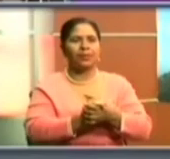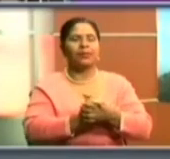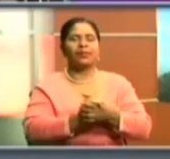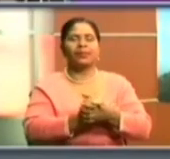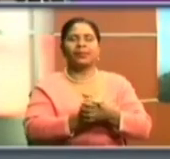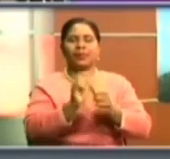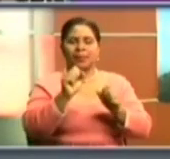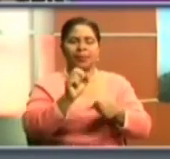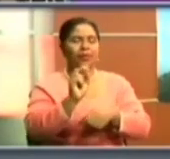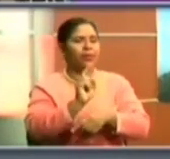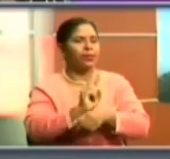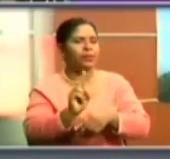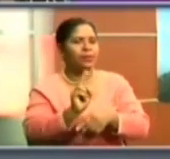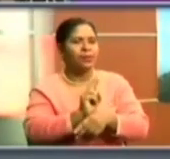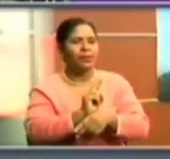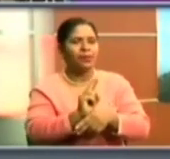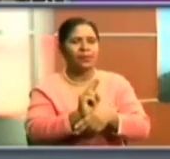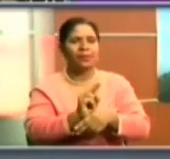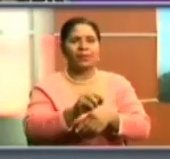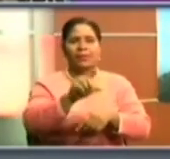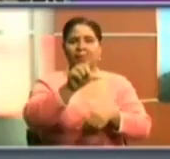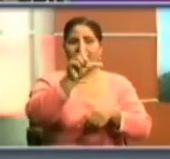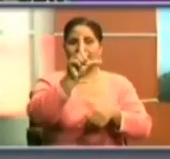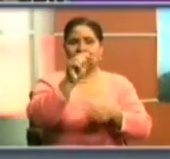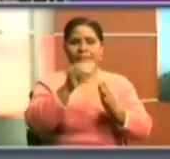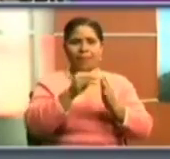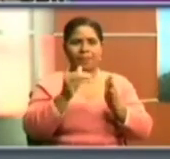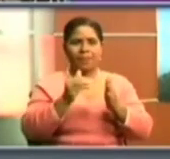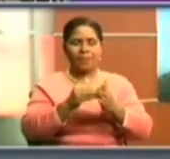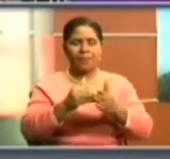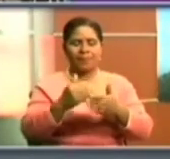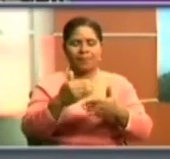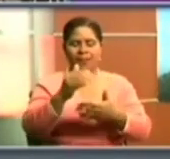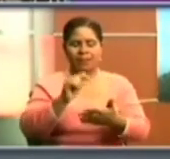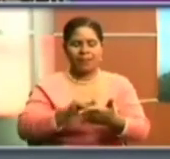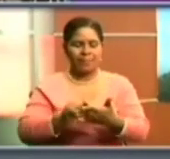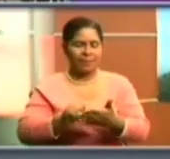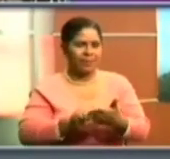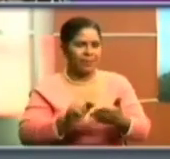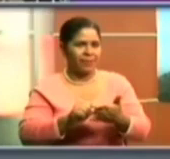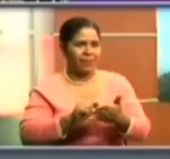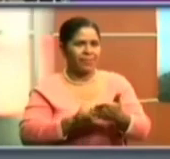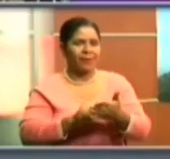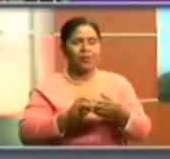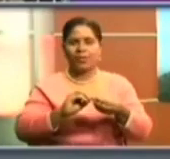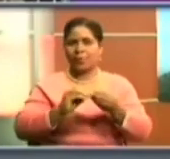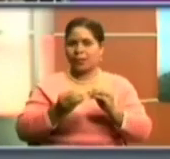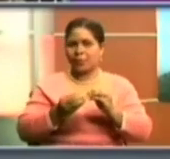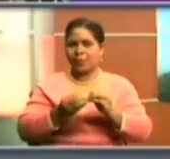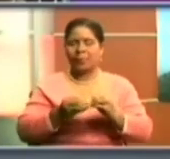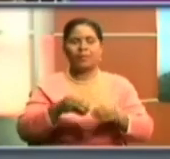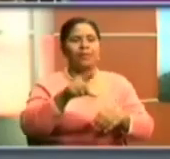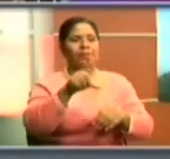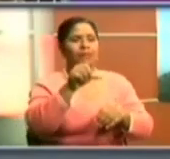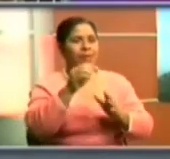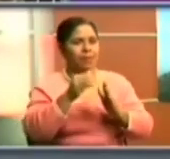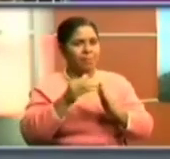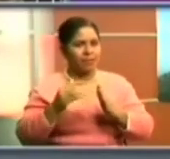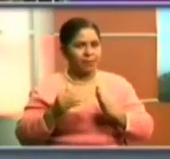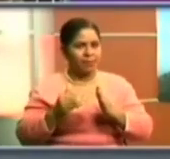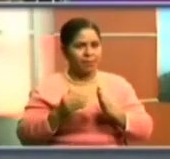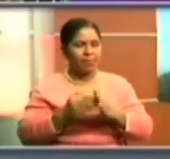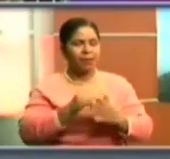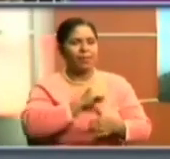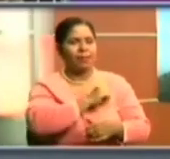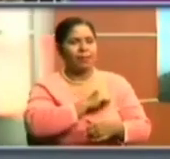pourrons utiliser près de 20 000 tablettes numériques, donc près de 20 000 personnels de près de 20 000